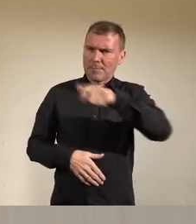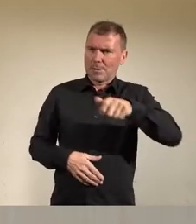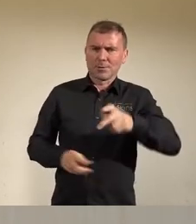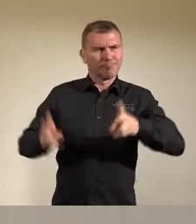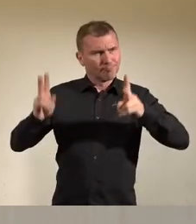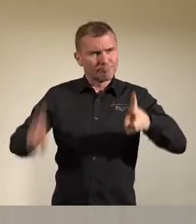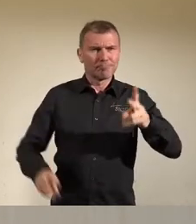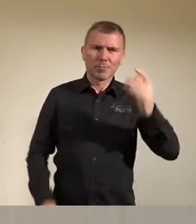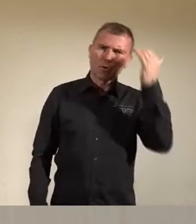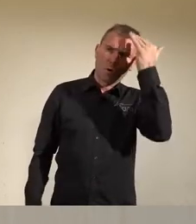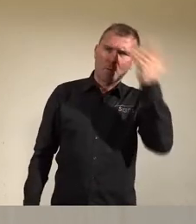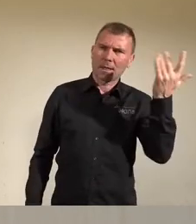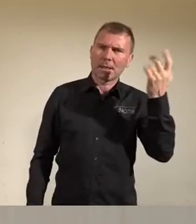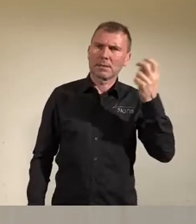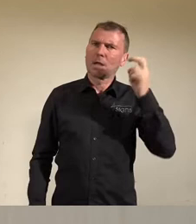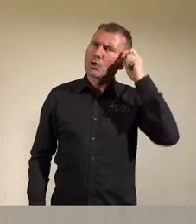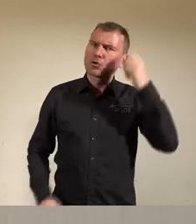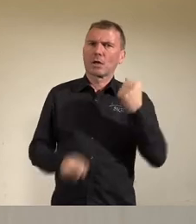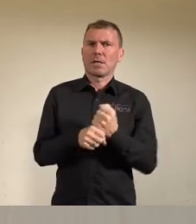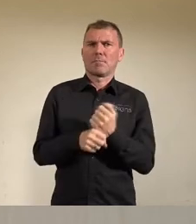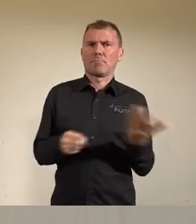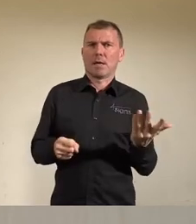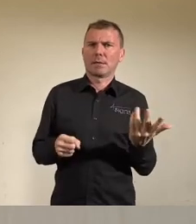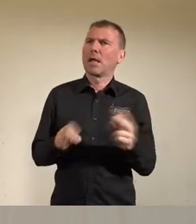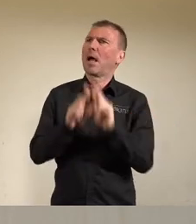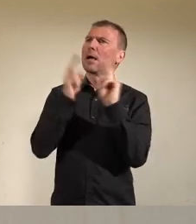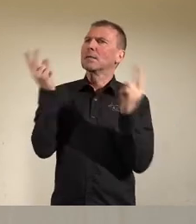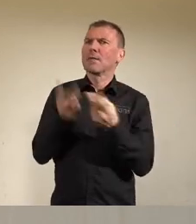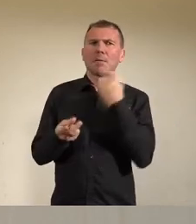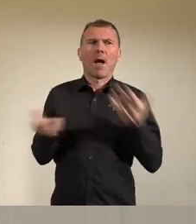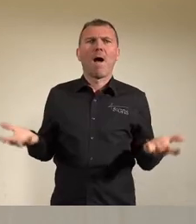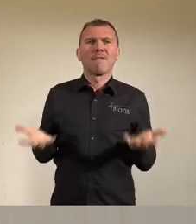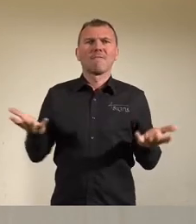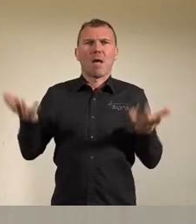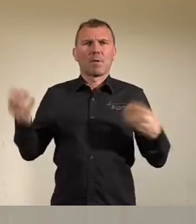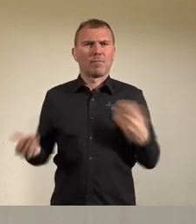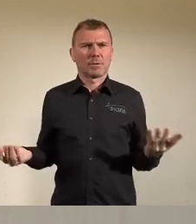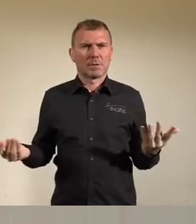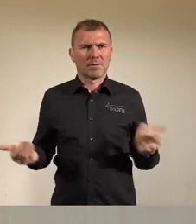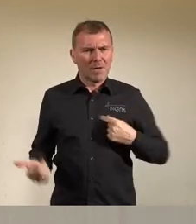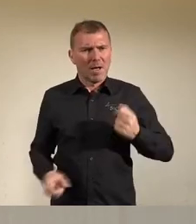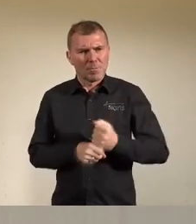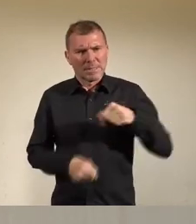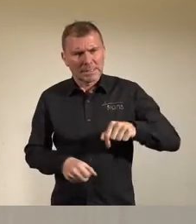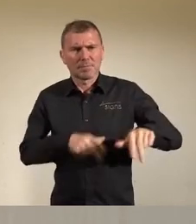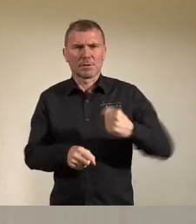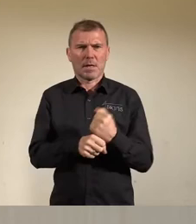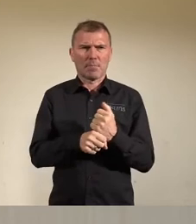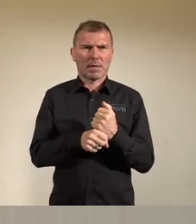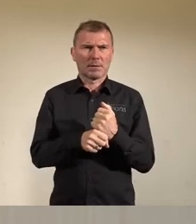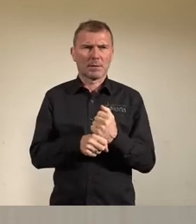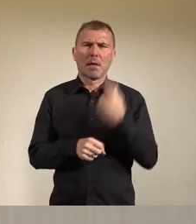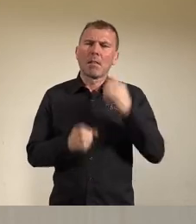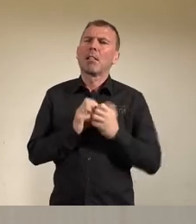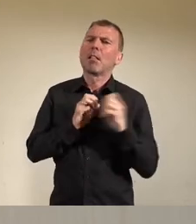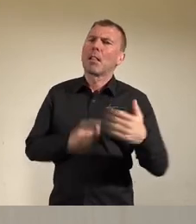sich wirklich darum besorgen, dass die Welt immer wärmer wird. Und wir müssen jetzt wirklich was tun. Meine Damen und Herren, ich will das